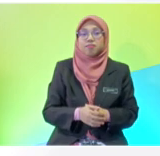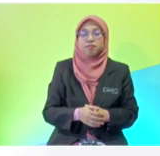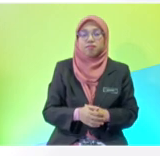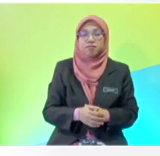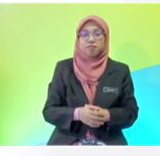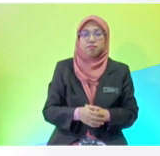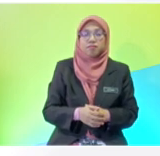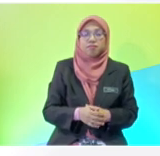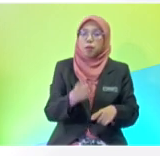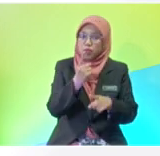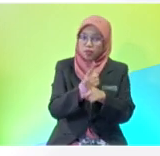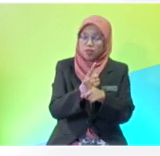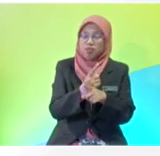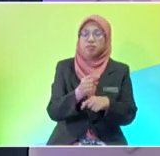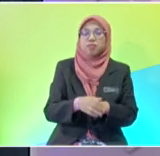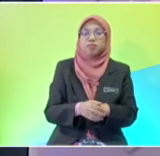betul